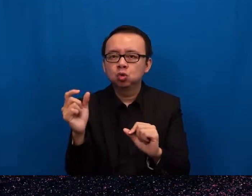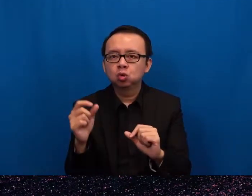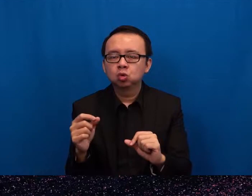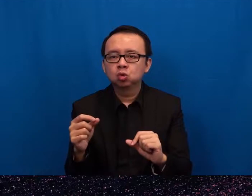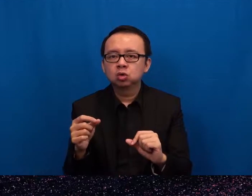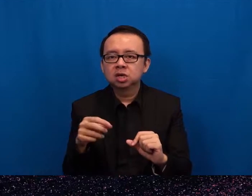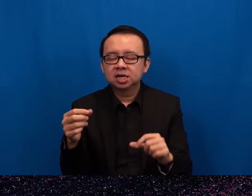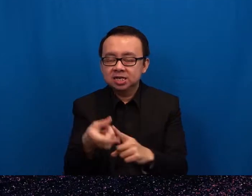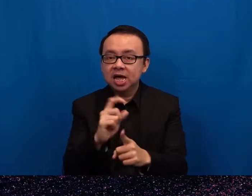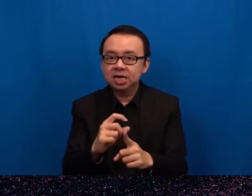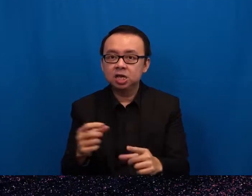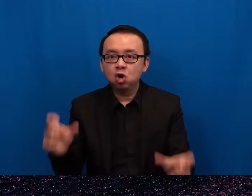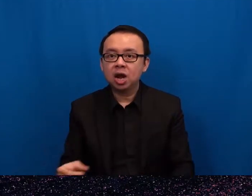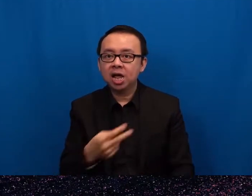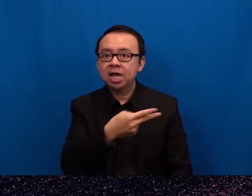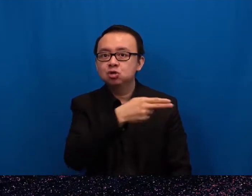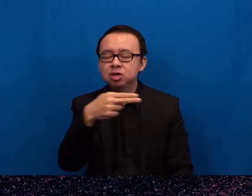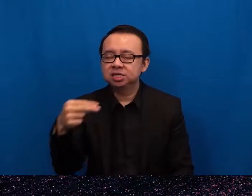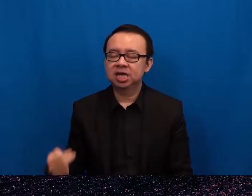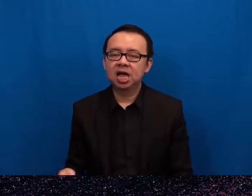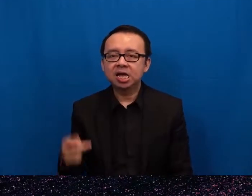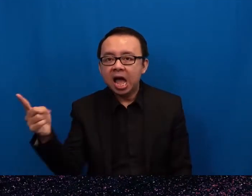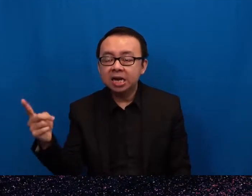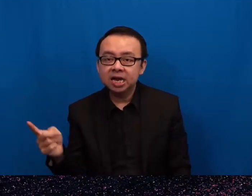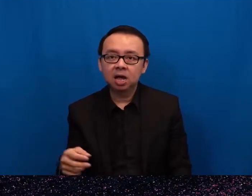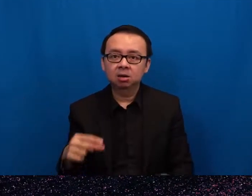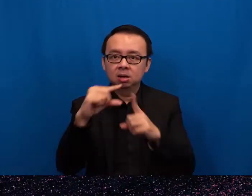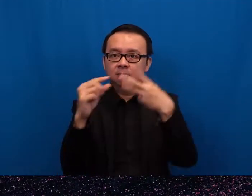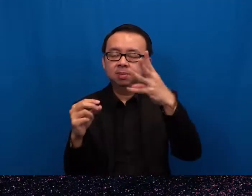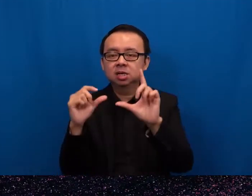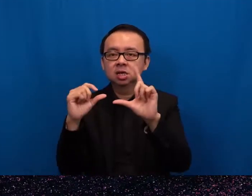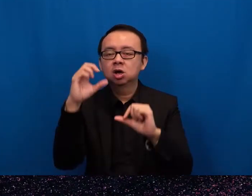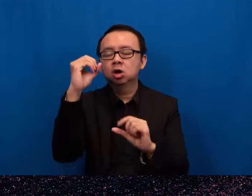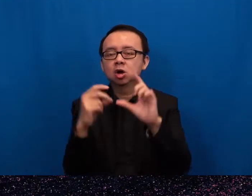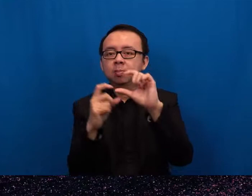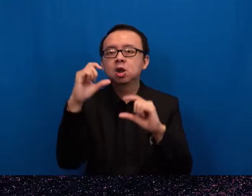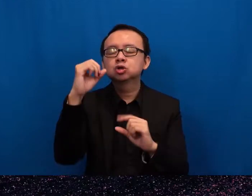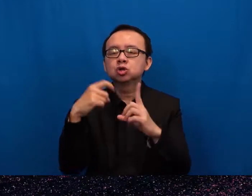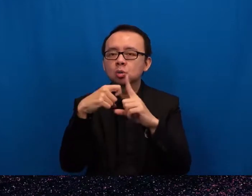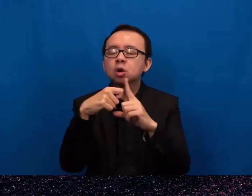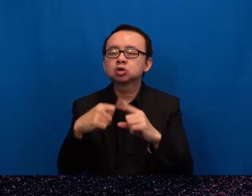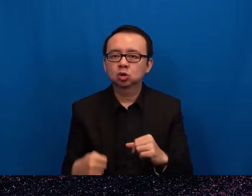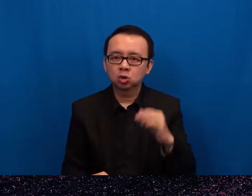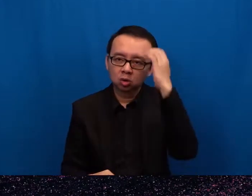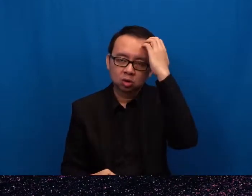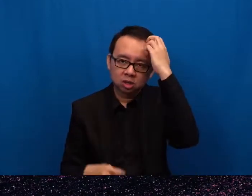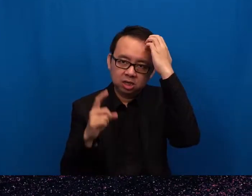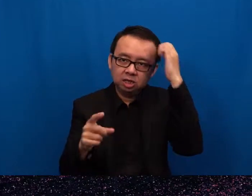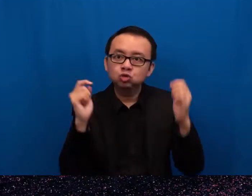Tetap ada pelosok-pelosok yang belum terjamah. Itulah tugas Anda dan